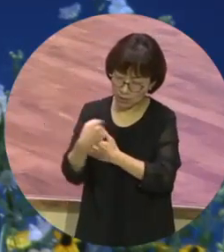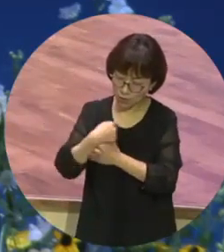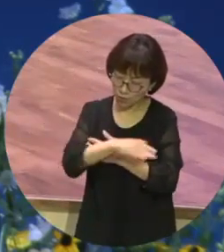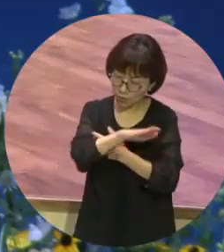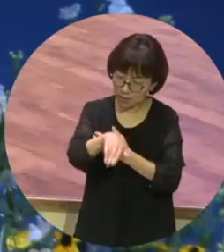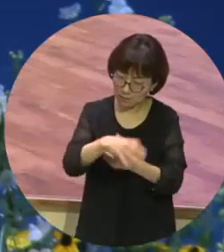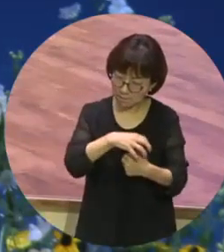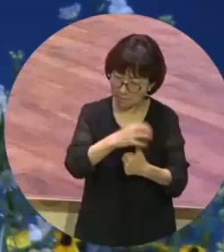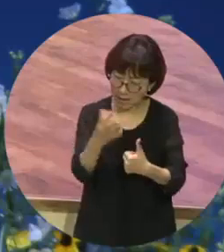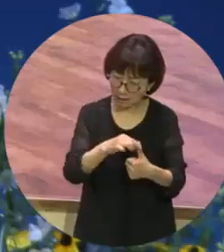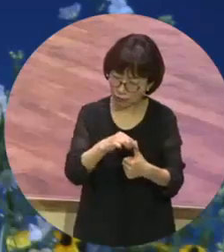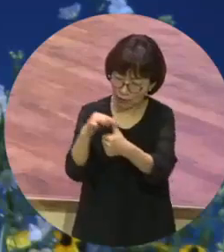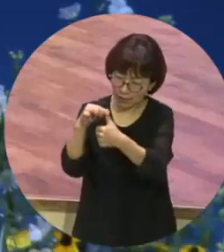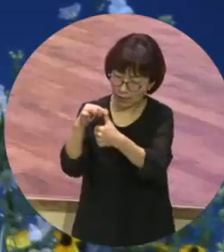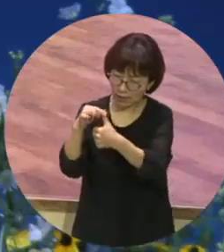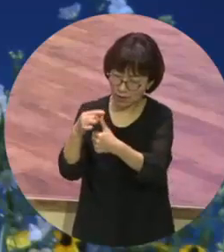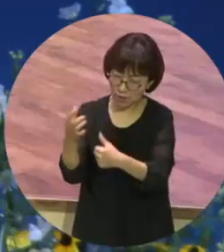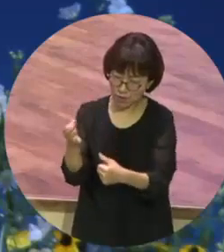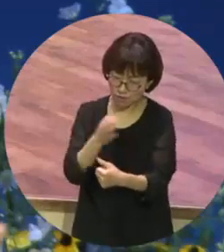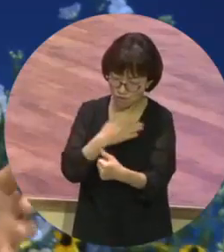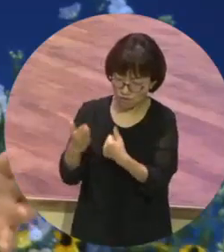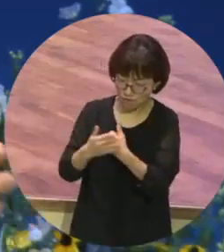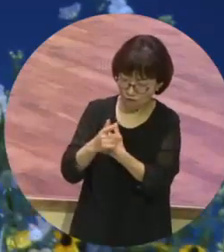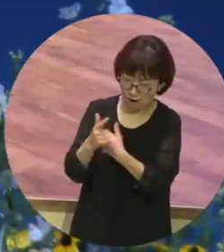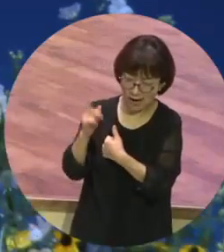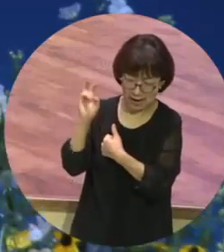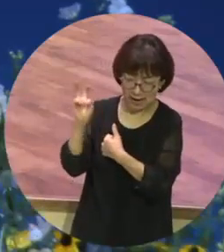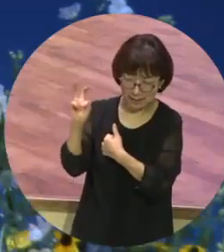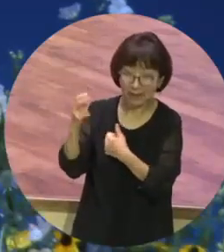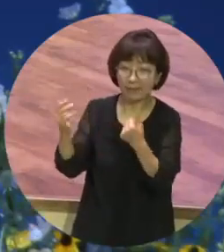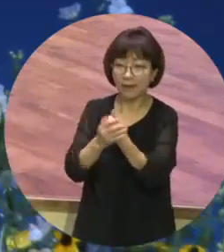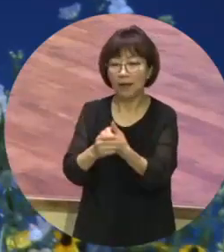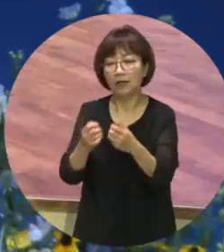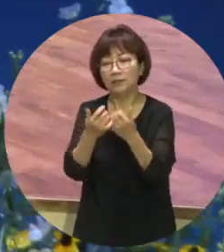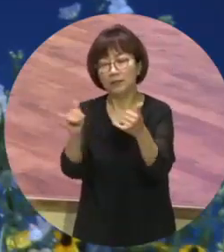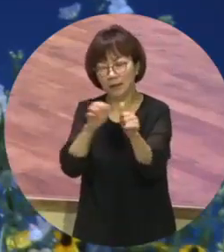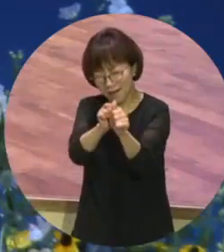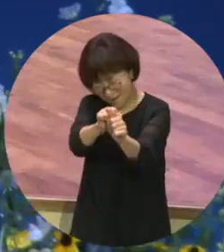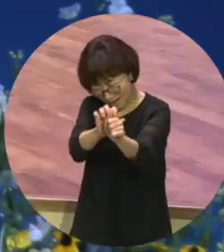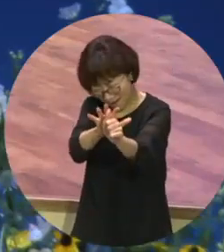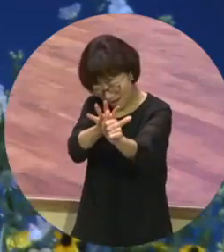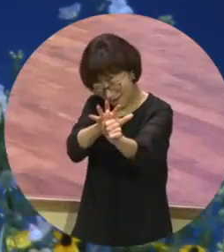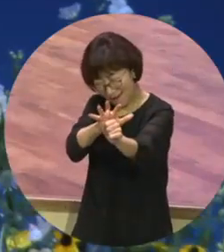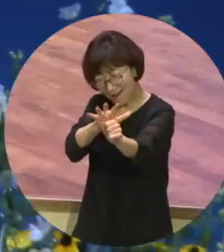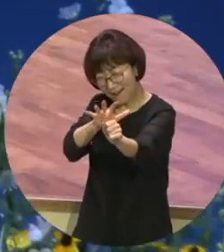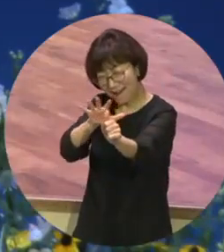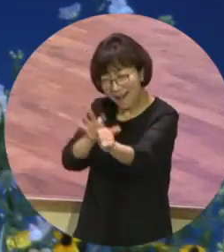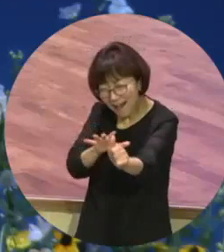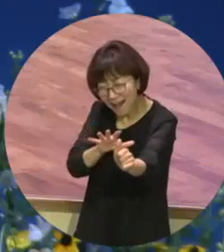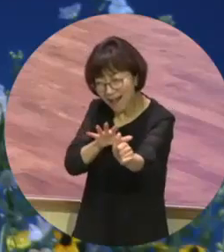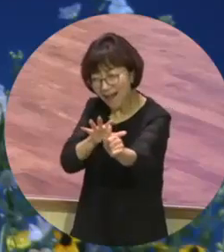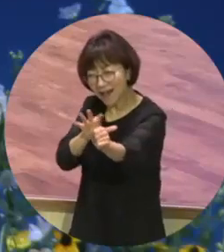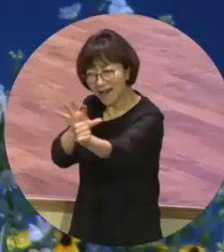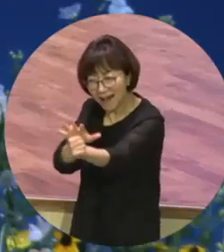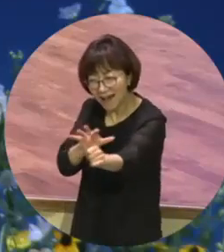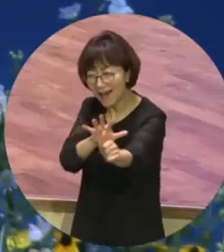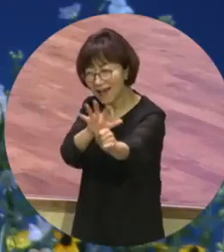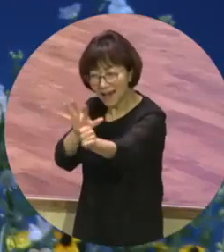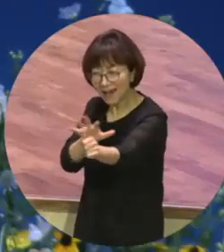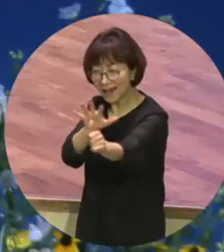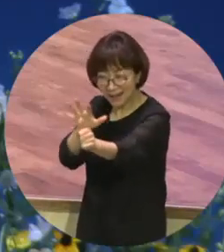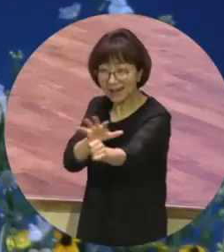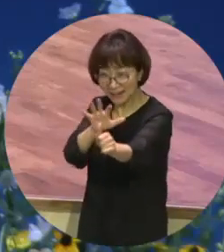구원할 메시아가 아닌가 하면서 구름대같이 그렇게 예수님 가시는 곳마다 그렇게